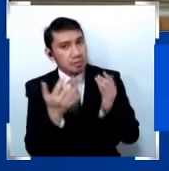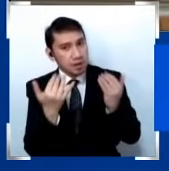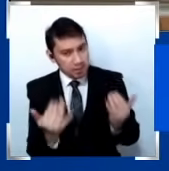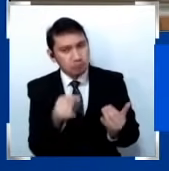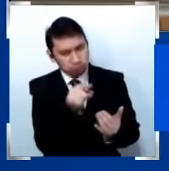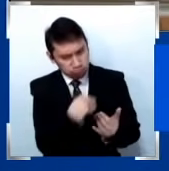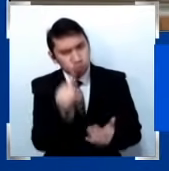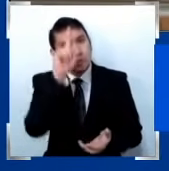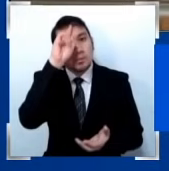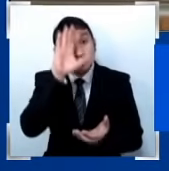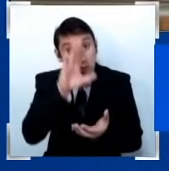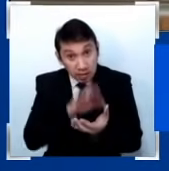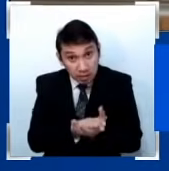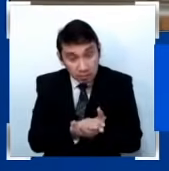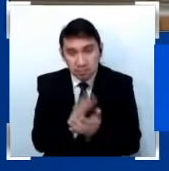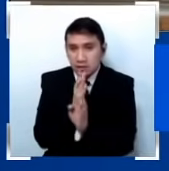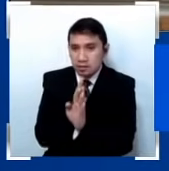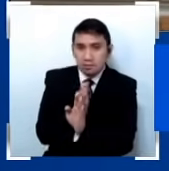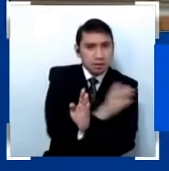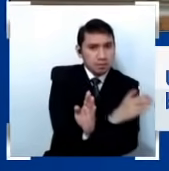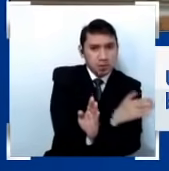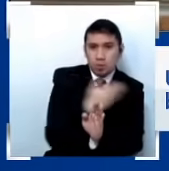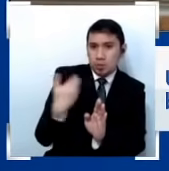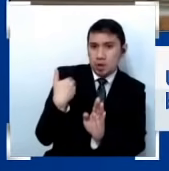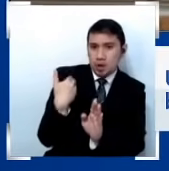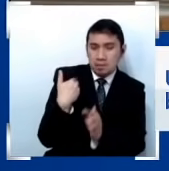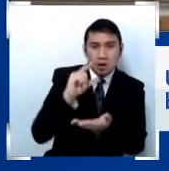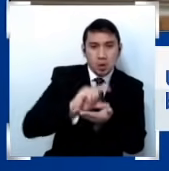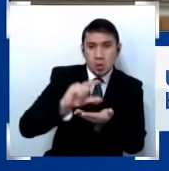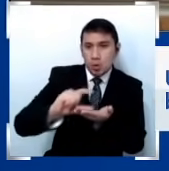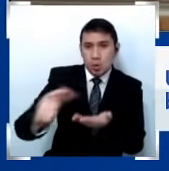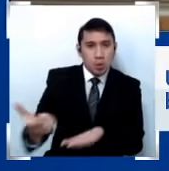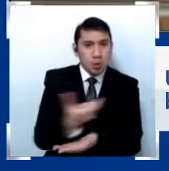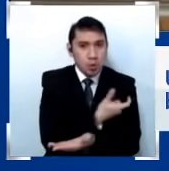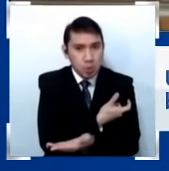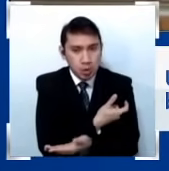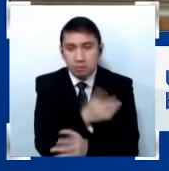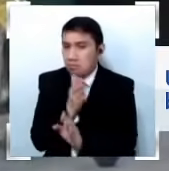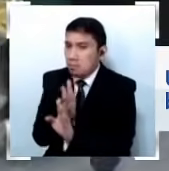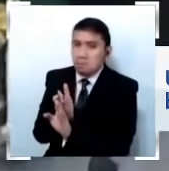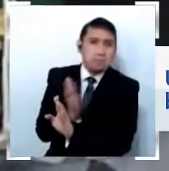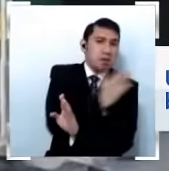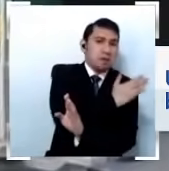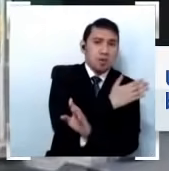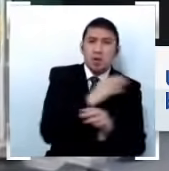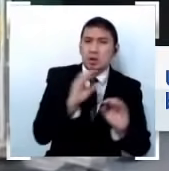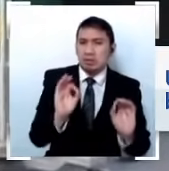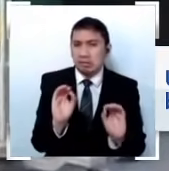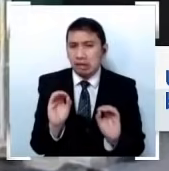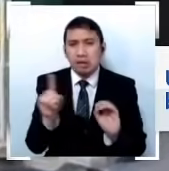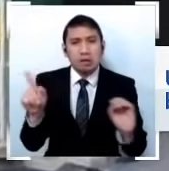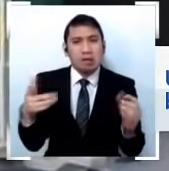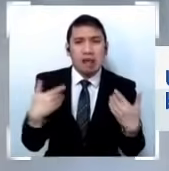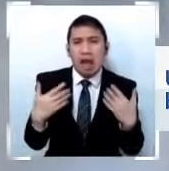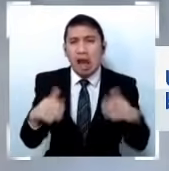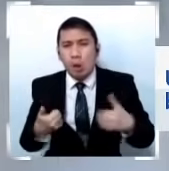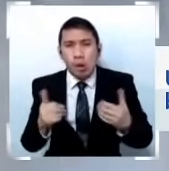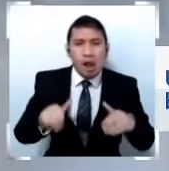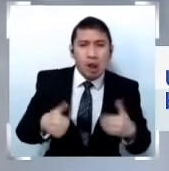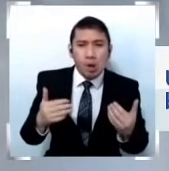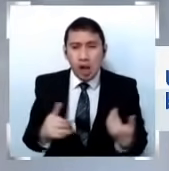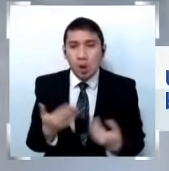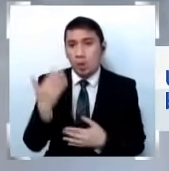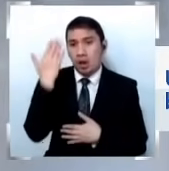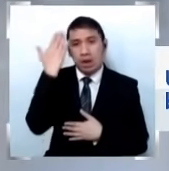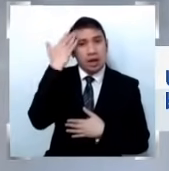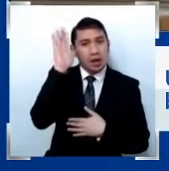po, wala tayong mga bakuna. Nung una po, yung mga doktor natin ay nangangapa kung paano natin gagamutin ng ating mga pasyente sa